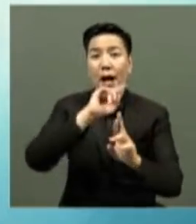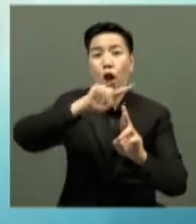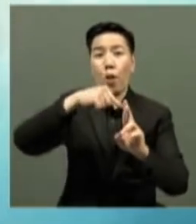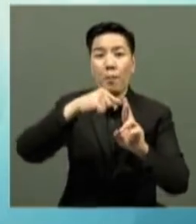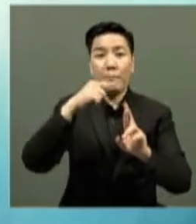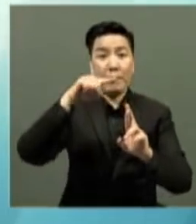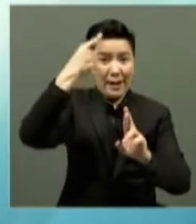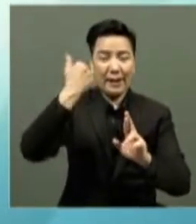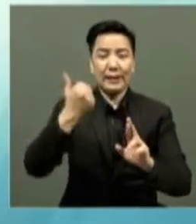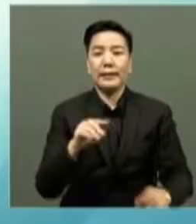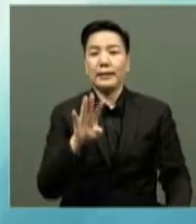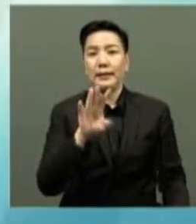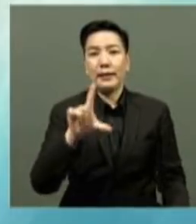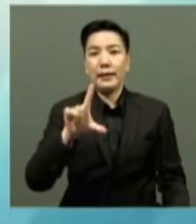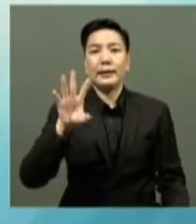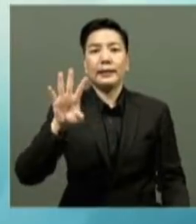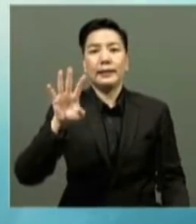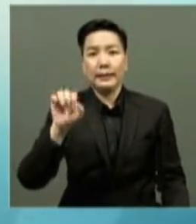แสนคนไม่ถูกลำมาเข้าสู่ระบบกระบวนการคัดกรองครับผู้ที่ผ่านเกณฑ์ในรอบแรกเลยมีจำนวน4